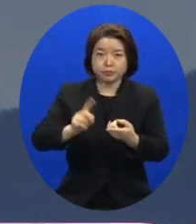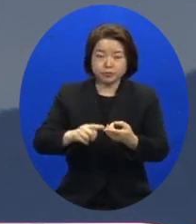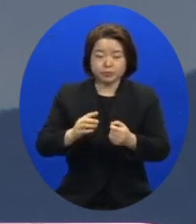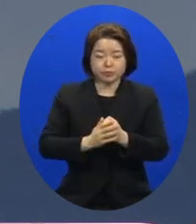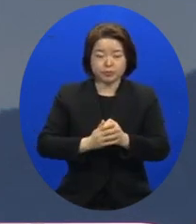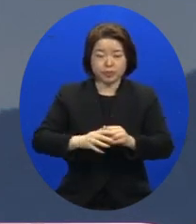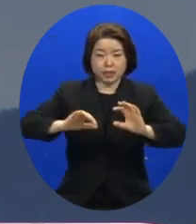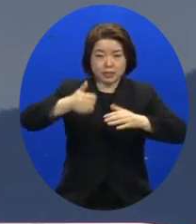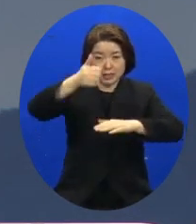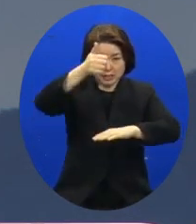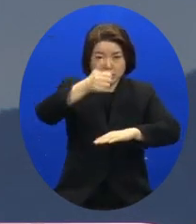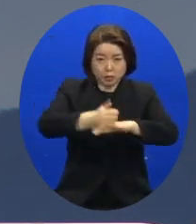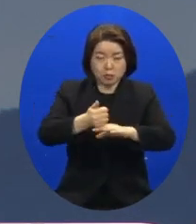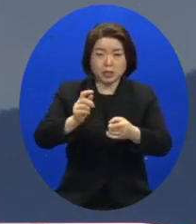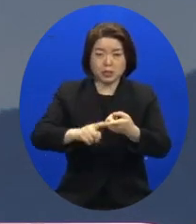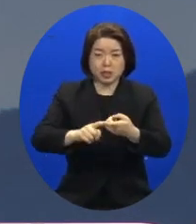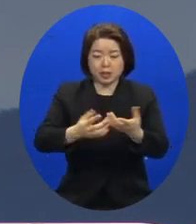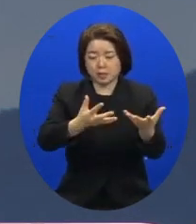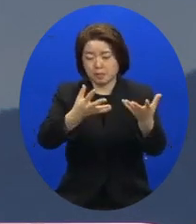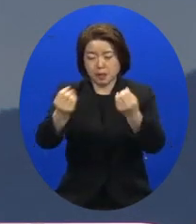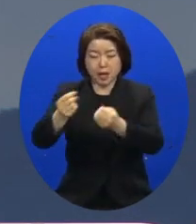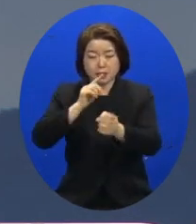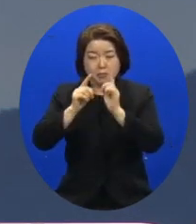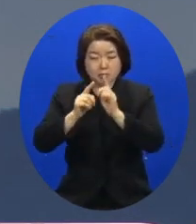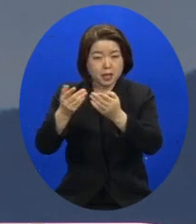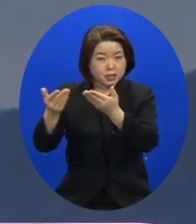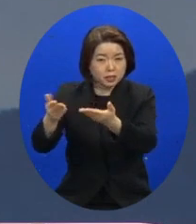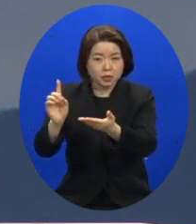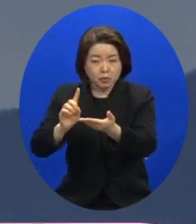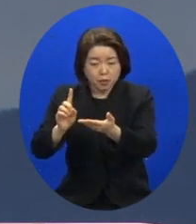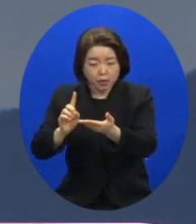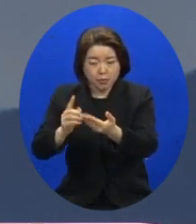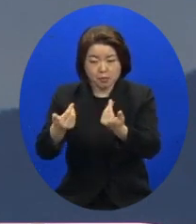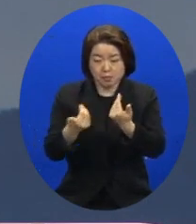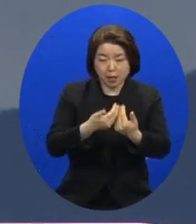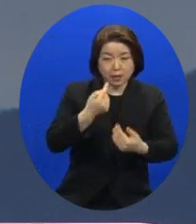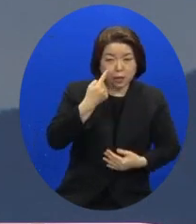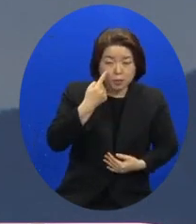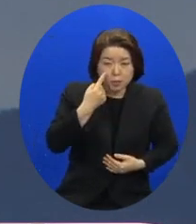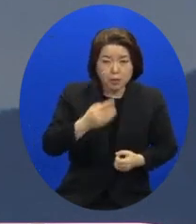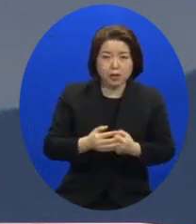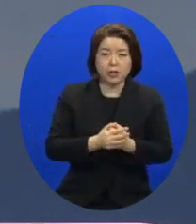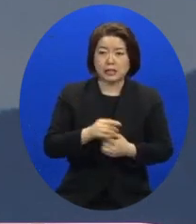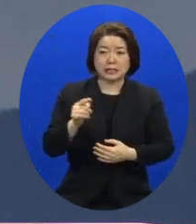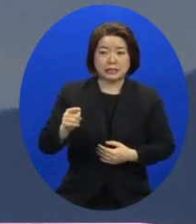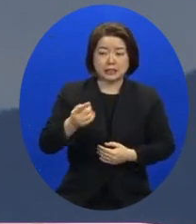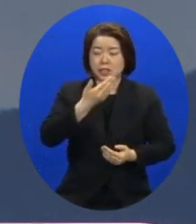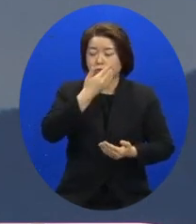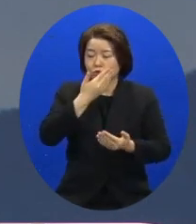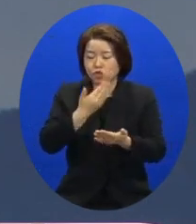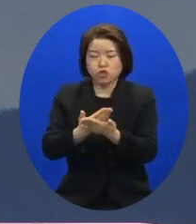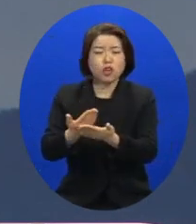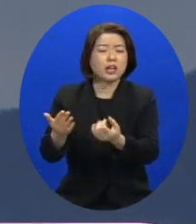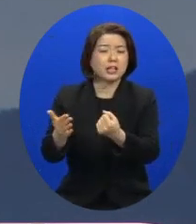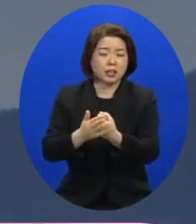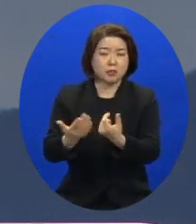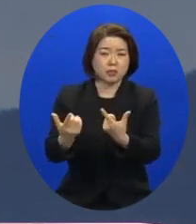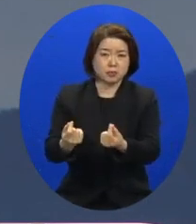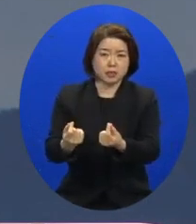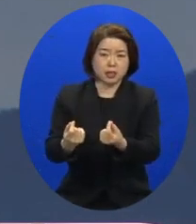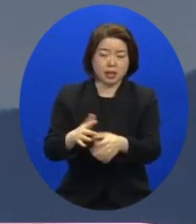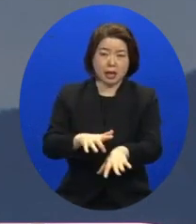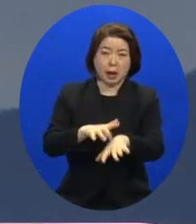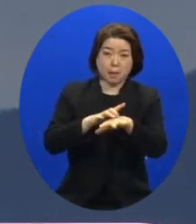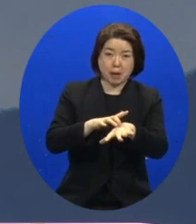종말에 대해서 많이 말하는 것은 거꾸로 보면 그게 굉장히 중요한 거구나.